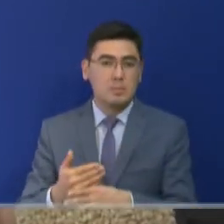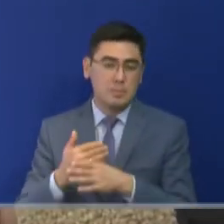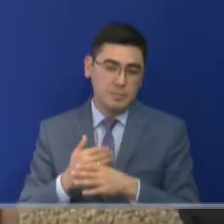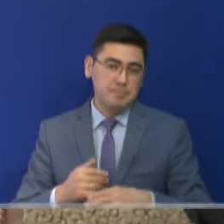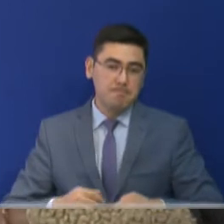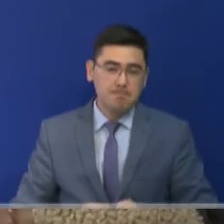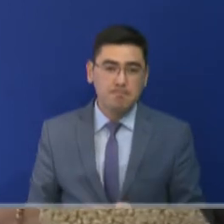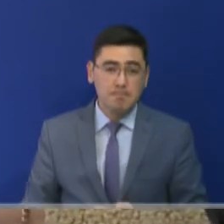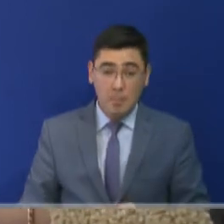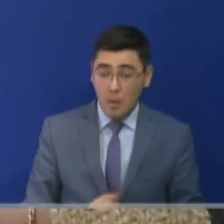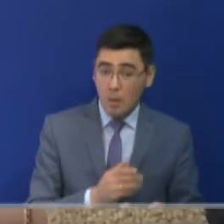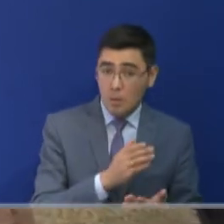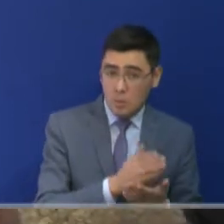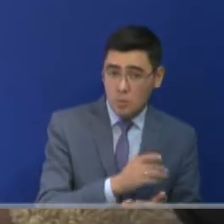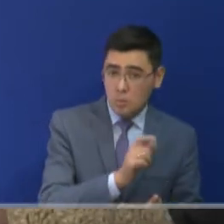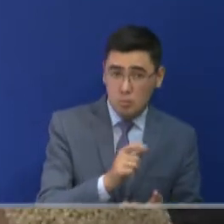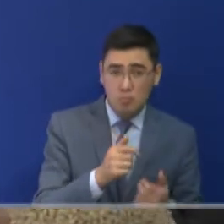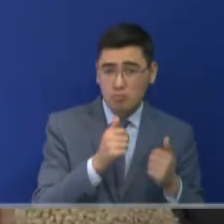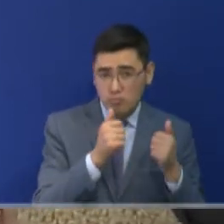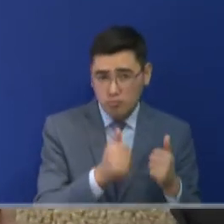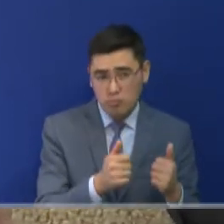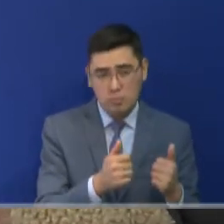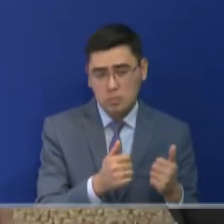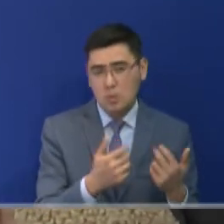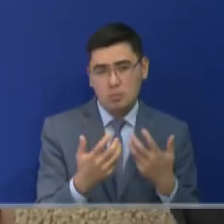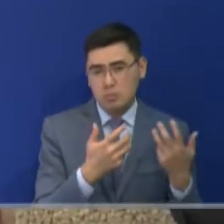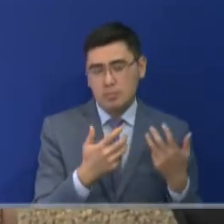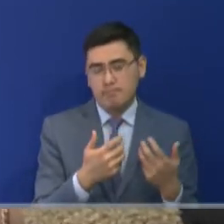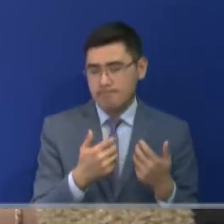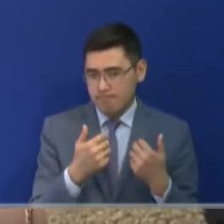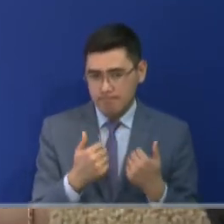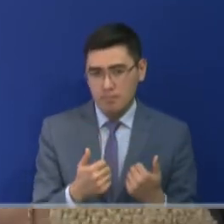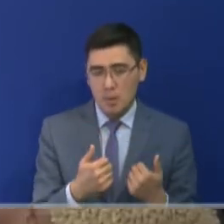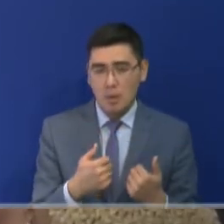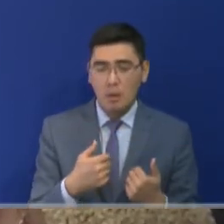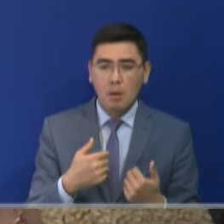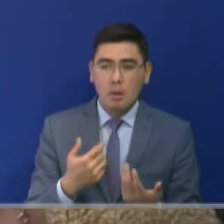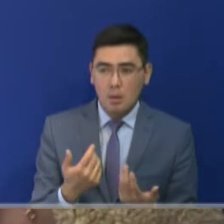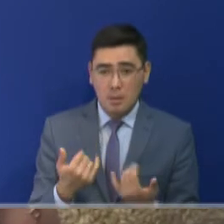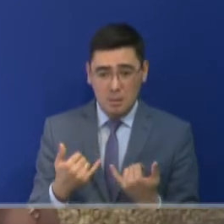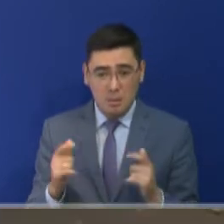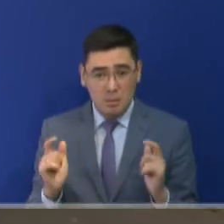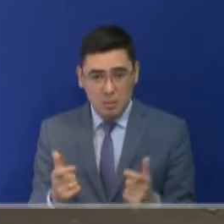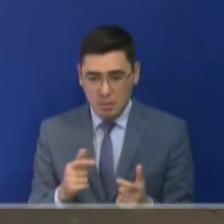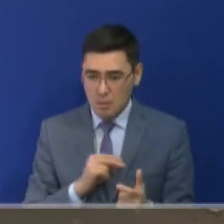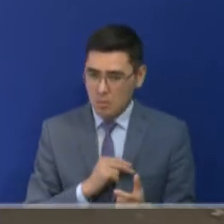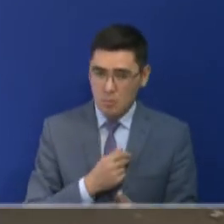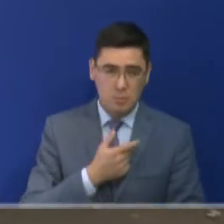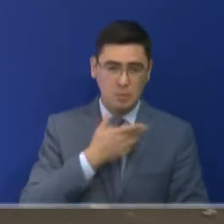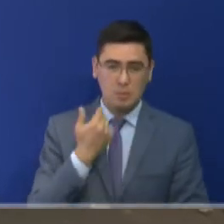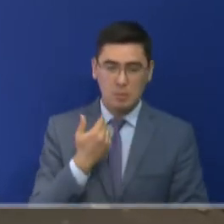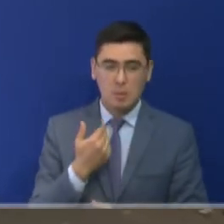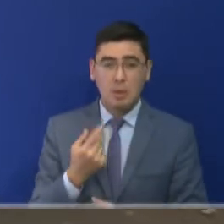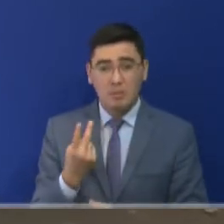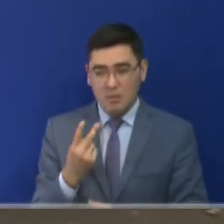есть отзывчивые люди. Во время карантина осталась без работы. Сейчас, как одинокая мать, сижу дома с двумя детьми.